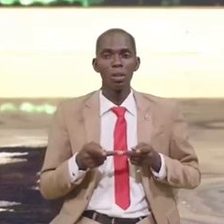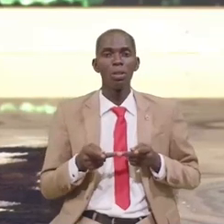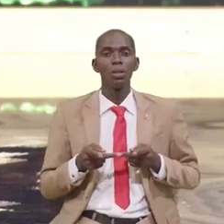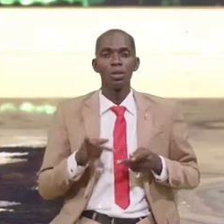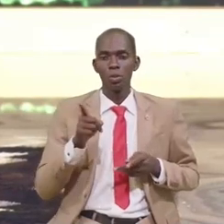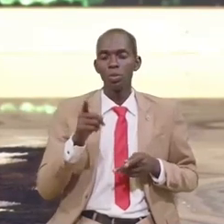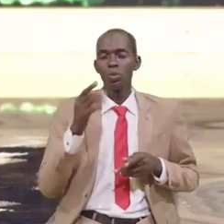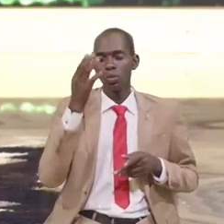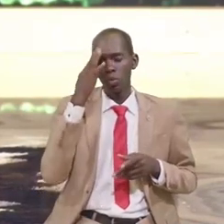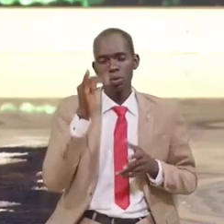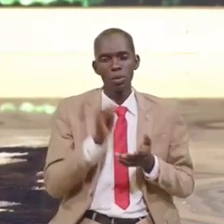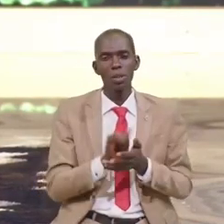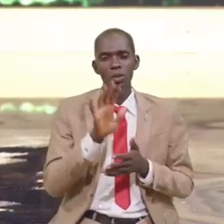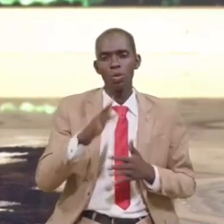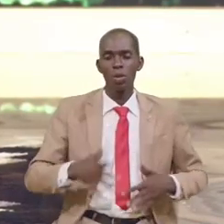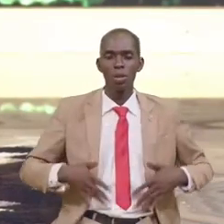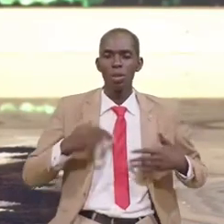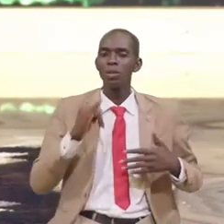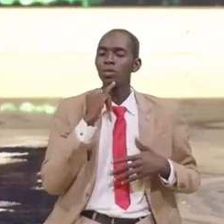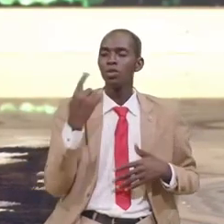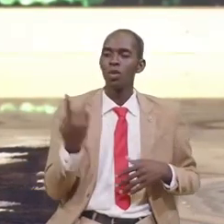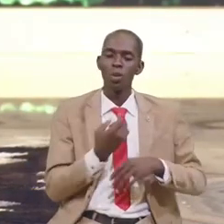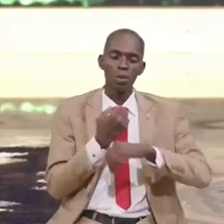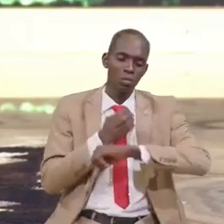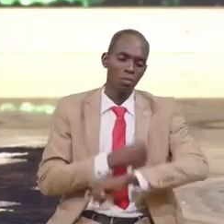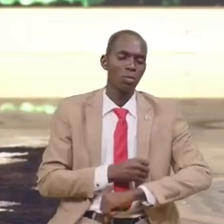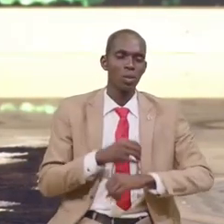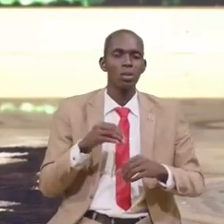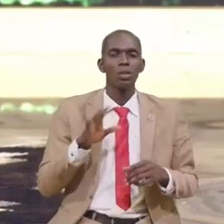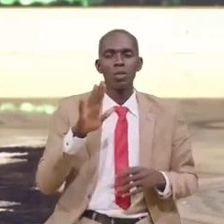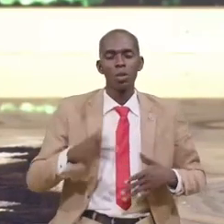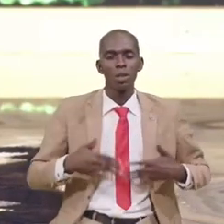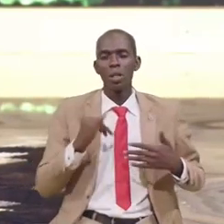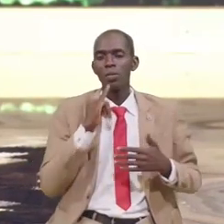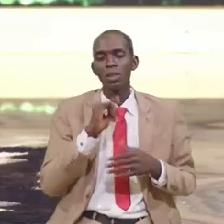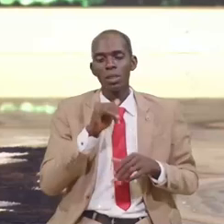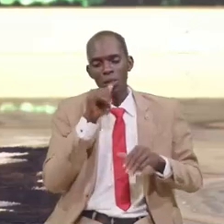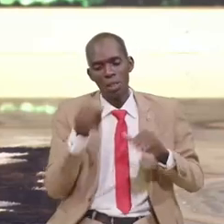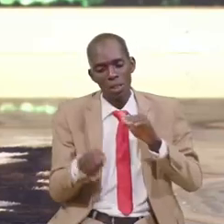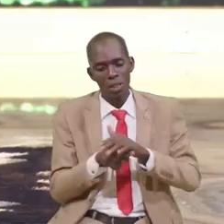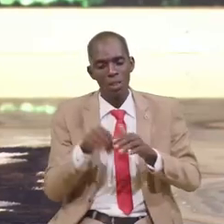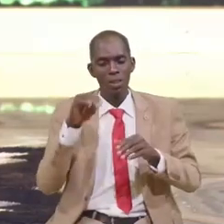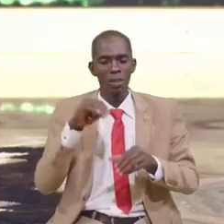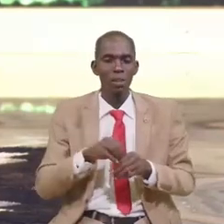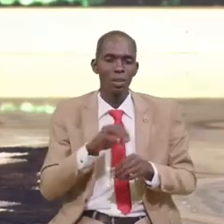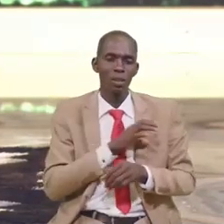vous savez que votre vie est sécurisée. Votre vie est cachée avec Christ en Dieu.